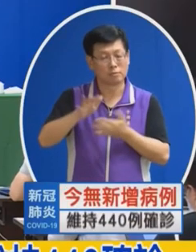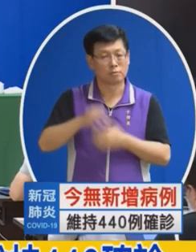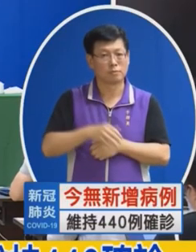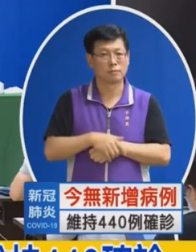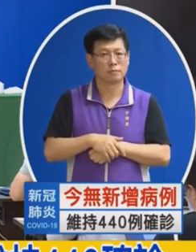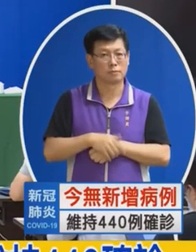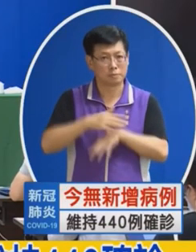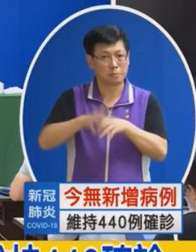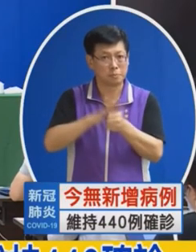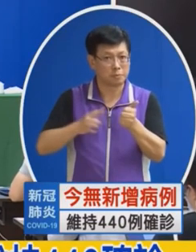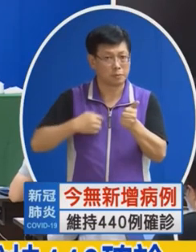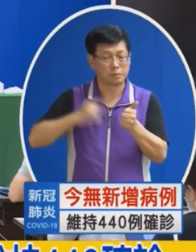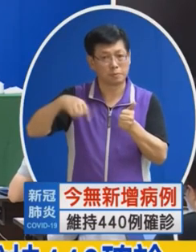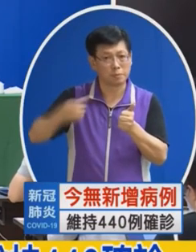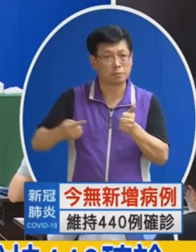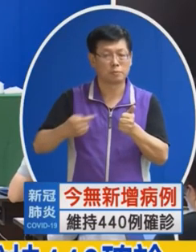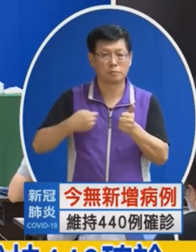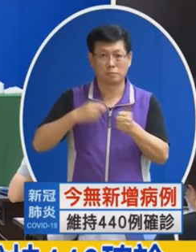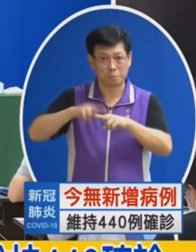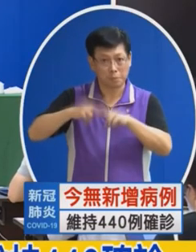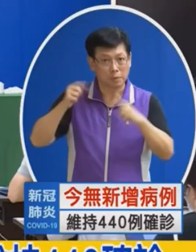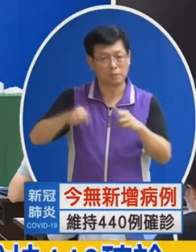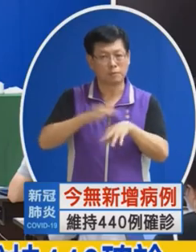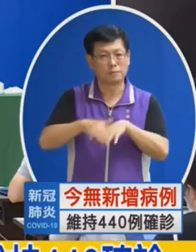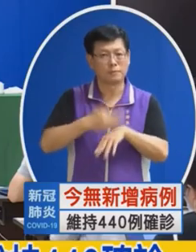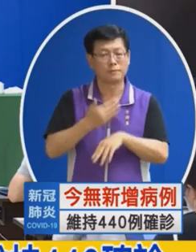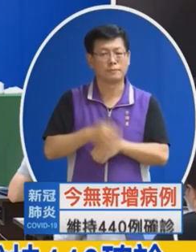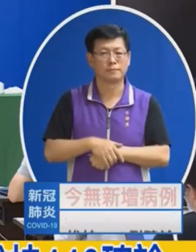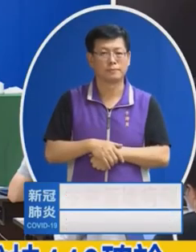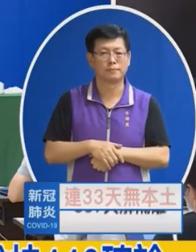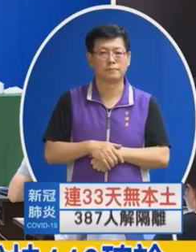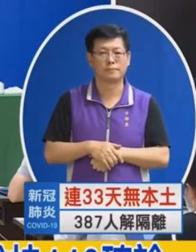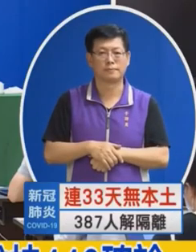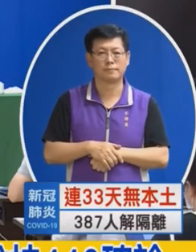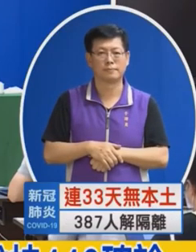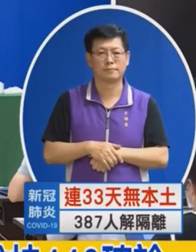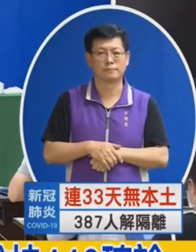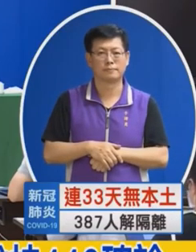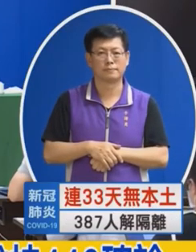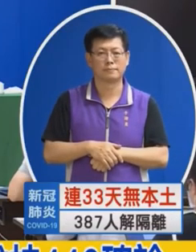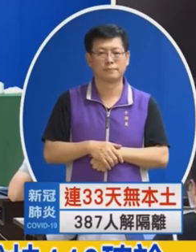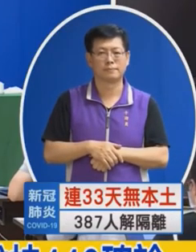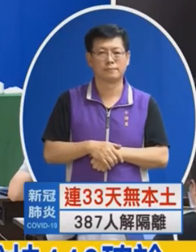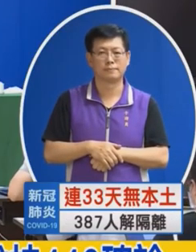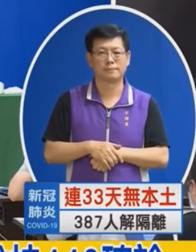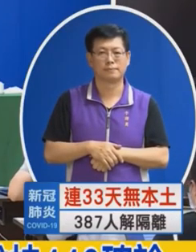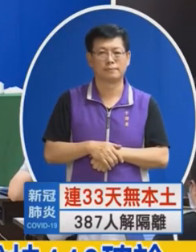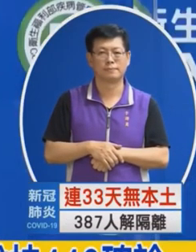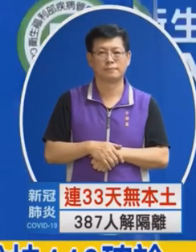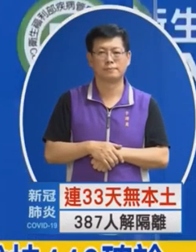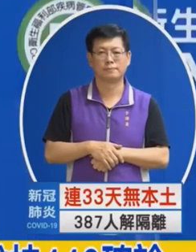它影响我们后来就是说松绑的这个政策的一些关键呢？谢谢。